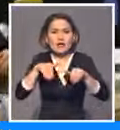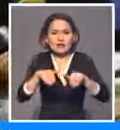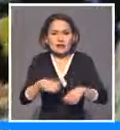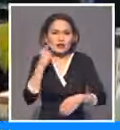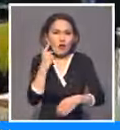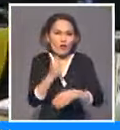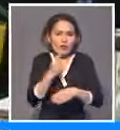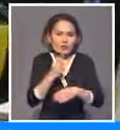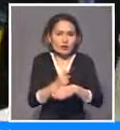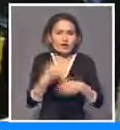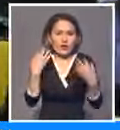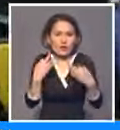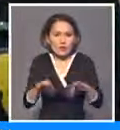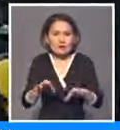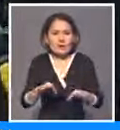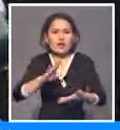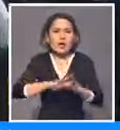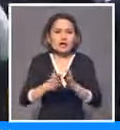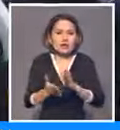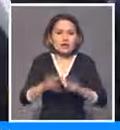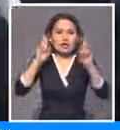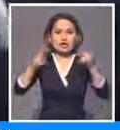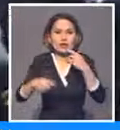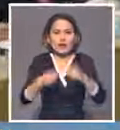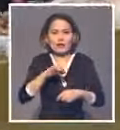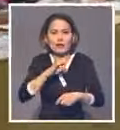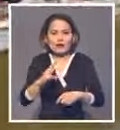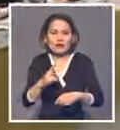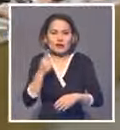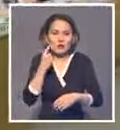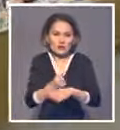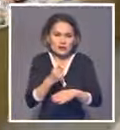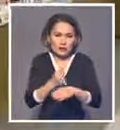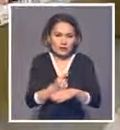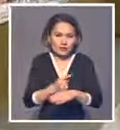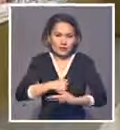санкциядан босату және келісімнің шарттарын бұзған жағдайда Иранды қайтадан шектеуге алу мәселелері.